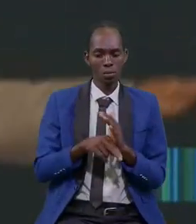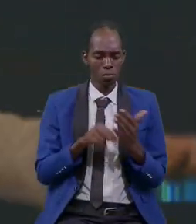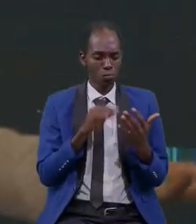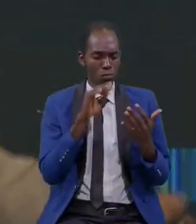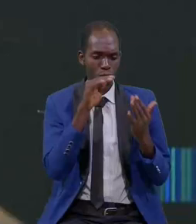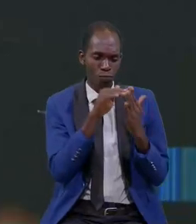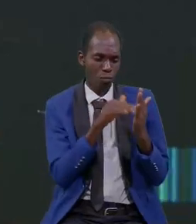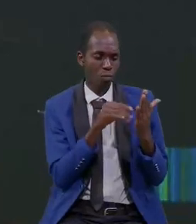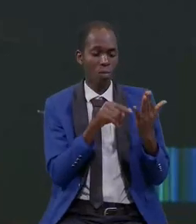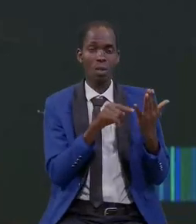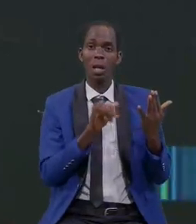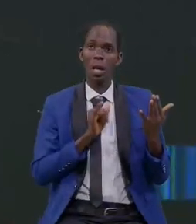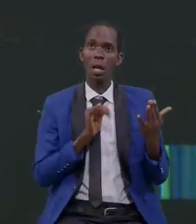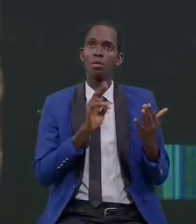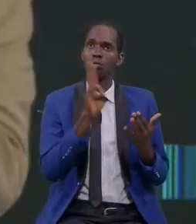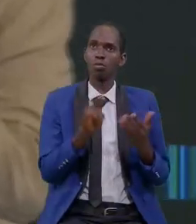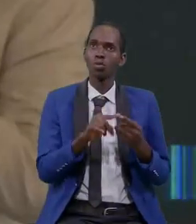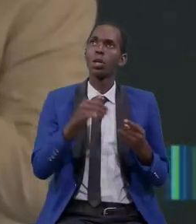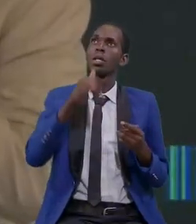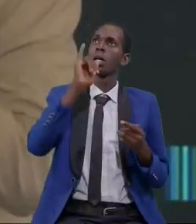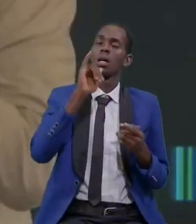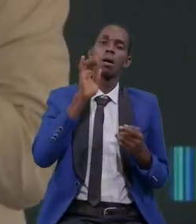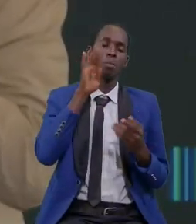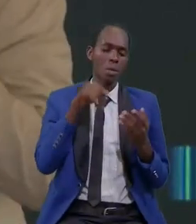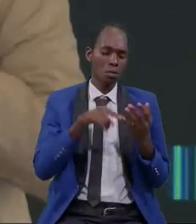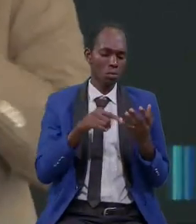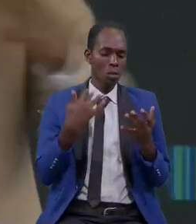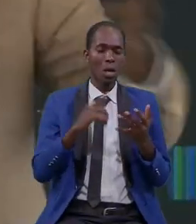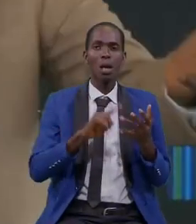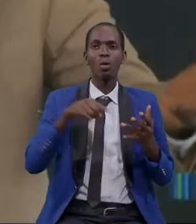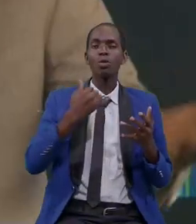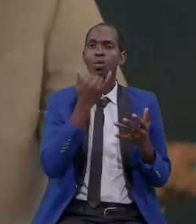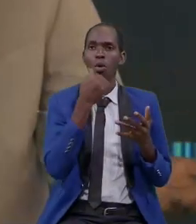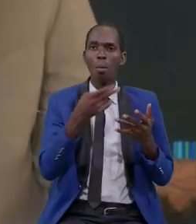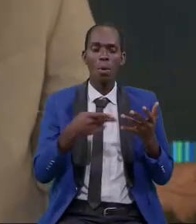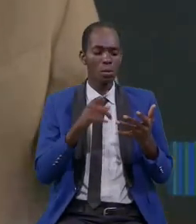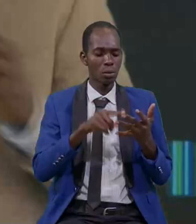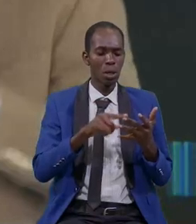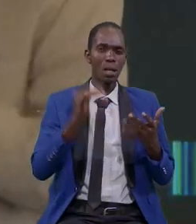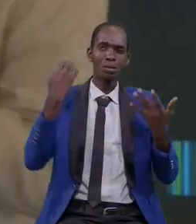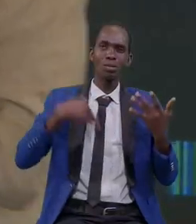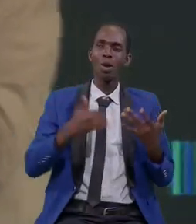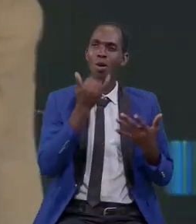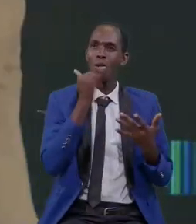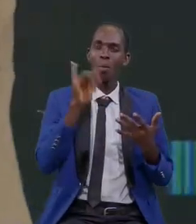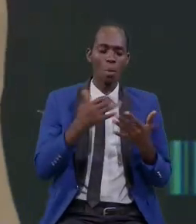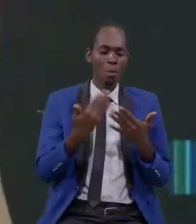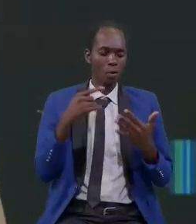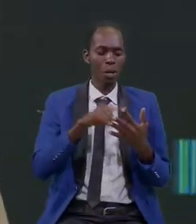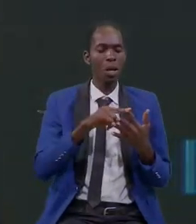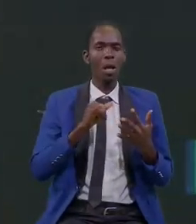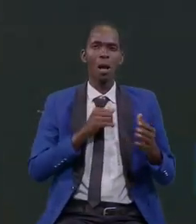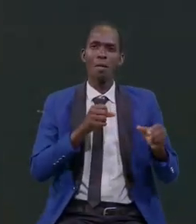buvais avant ça. C'est là où j'allais avant. Voici comment je m'habillais avant. Voici comment je me bagarrais.